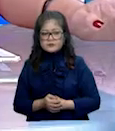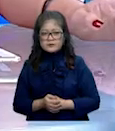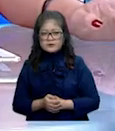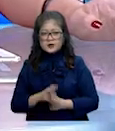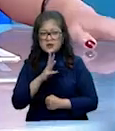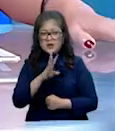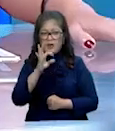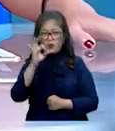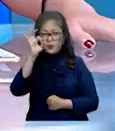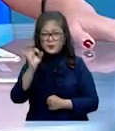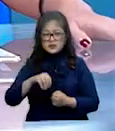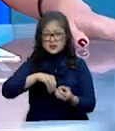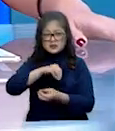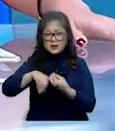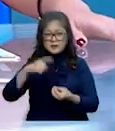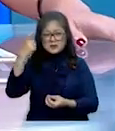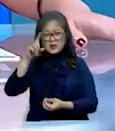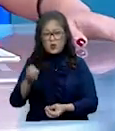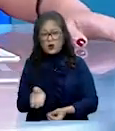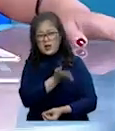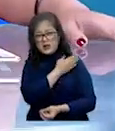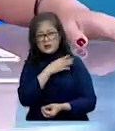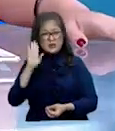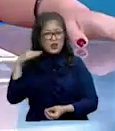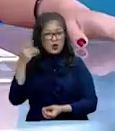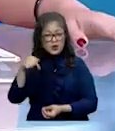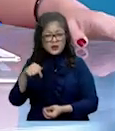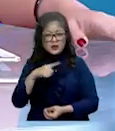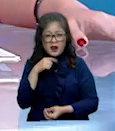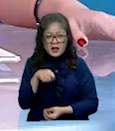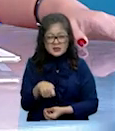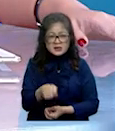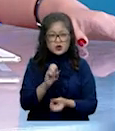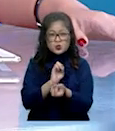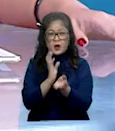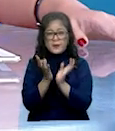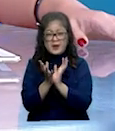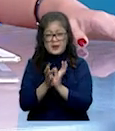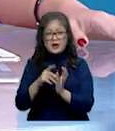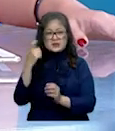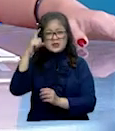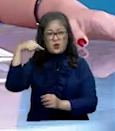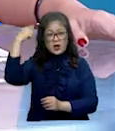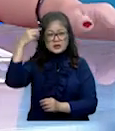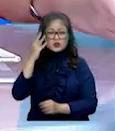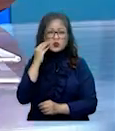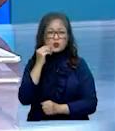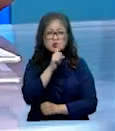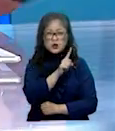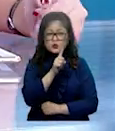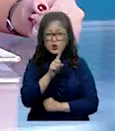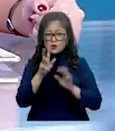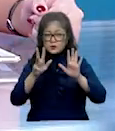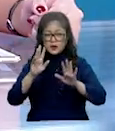Pemirsa, sekitar 30% jemaah calon haji tahun ini merupakan lansia. Di Surabaya, seorang jemaah calon haji berusia 119 tahun